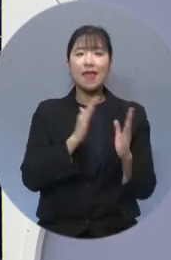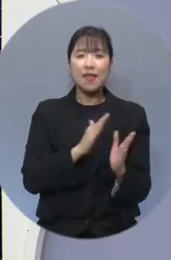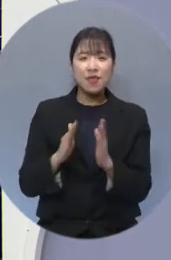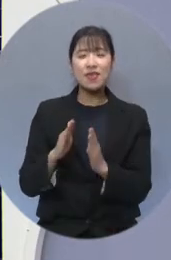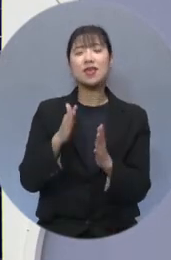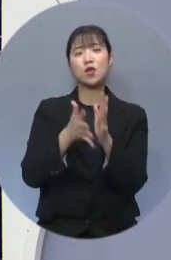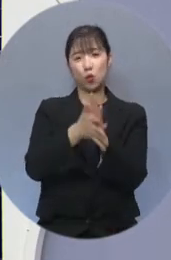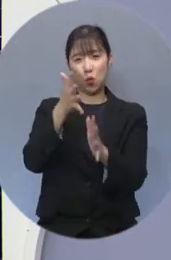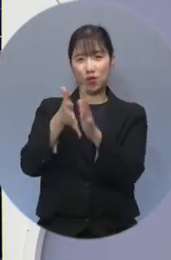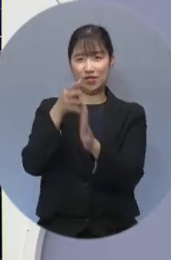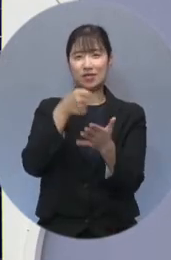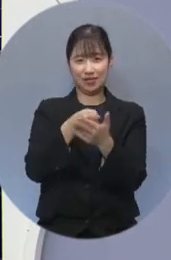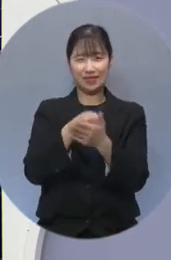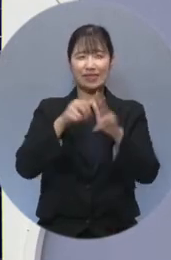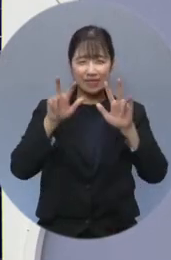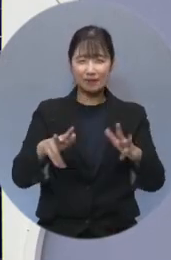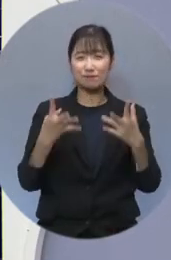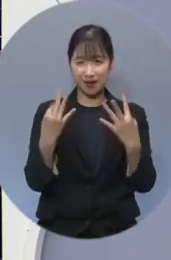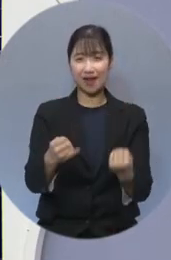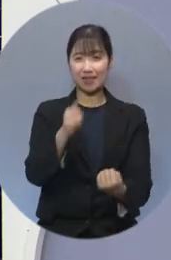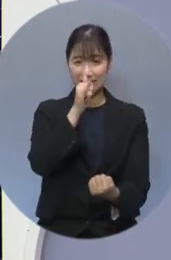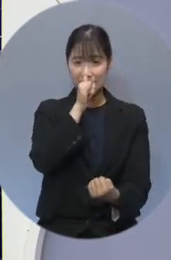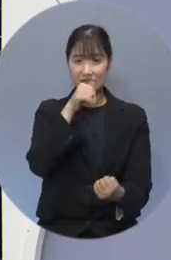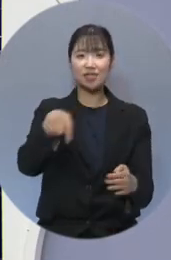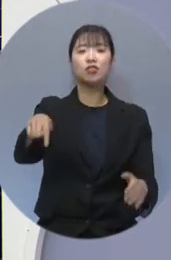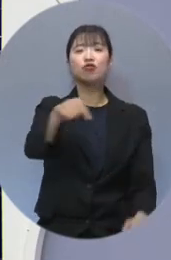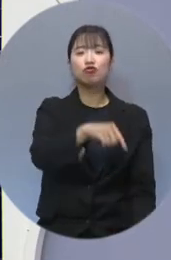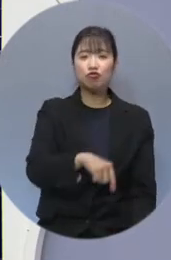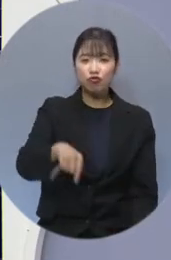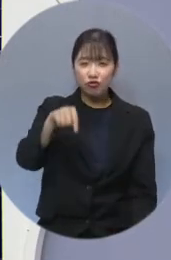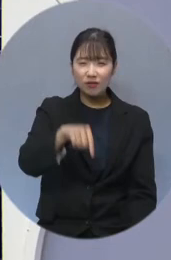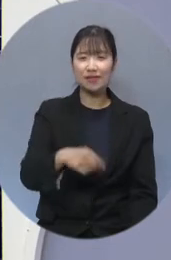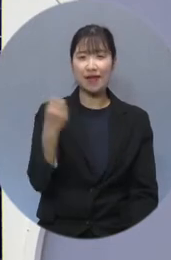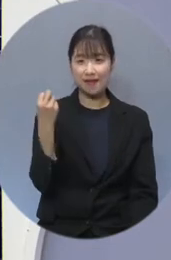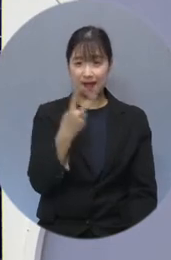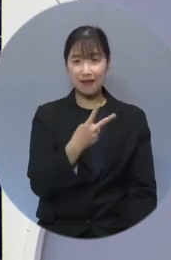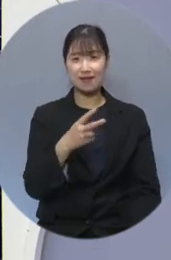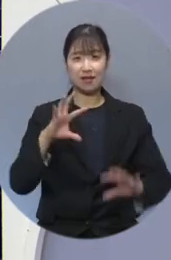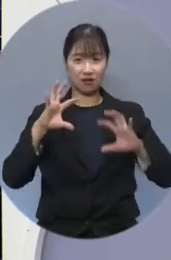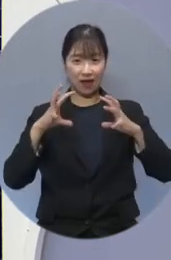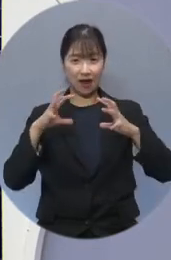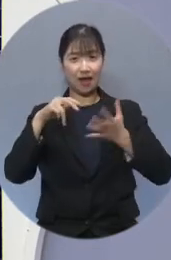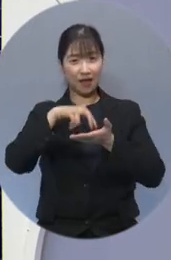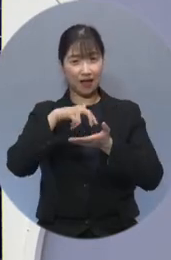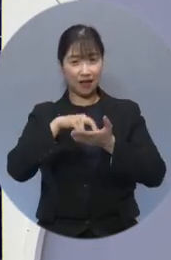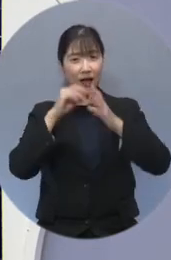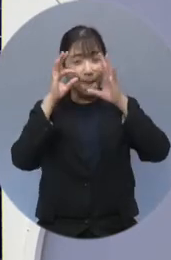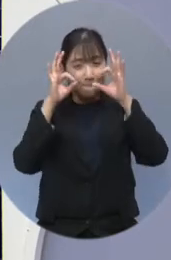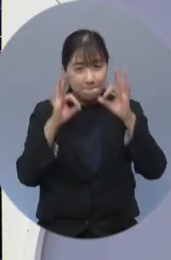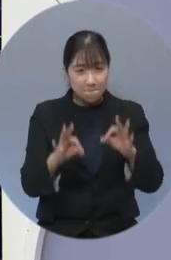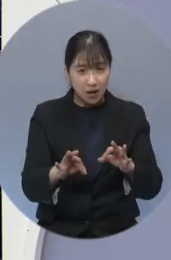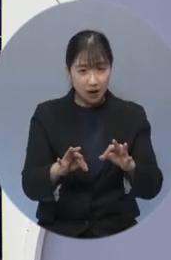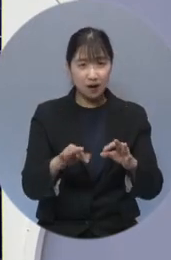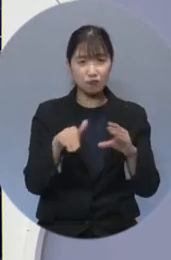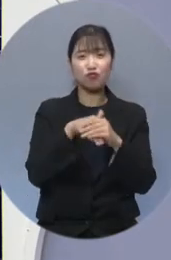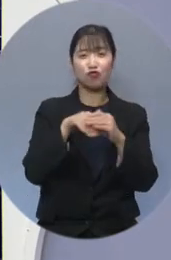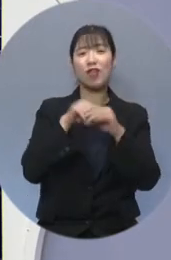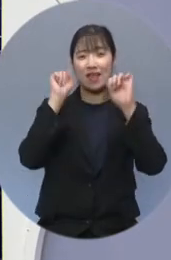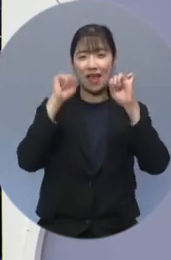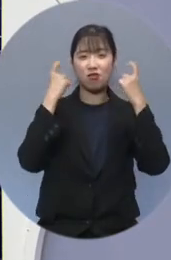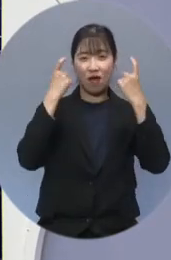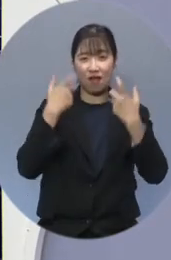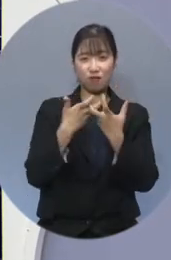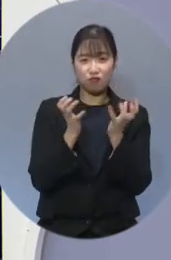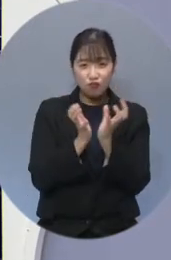그래서 예비도시가 지금 많이 정해져 있고요. 네. 그중에서 다시 국가가 보기에 문화체육관광부죠. 네.